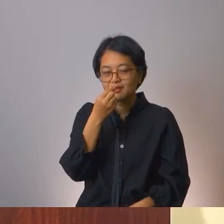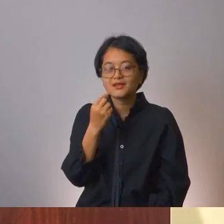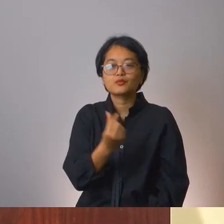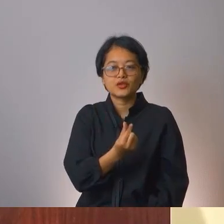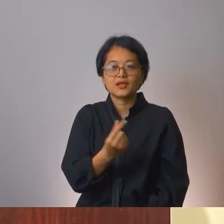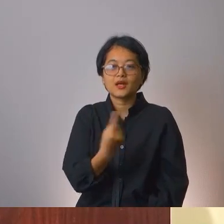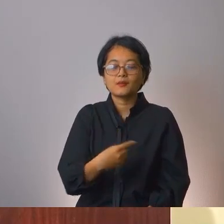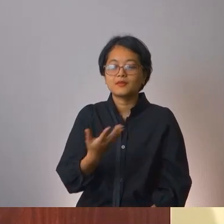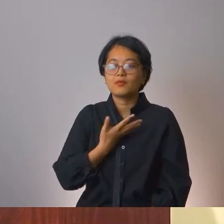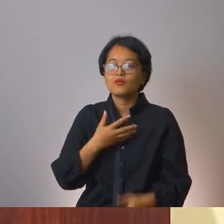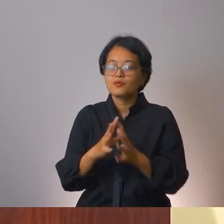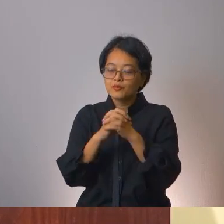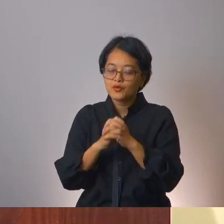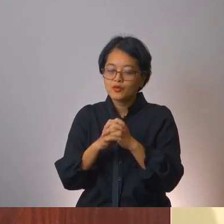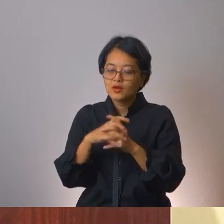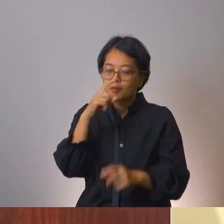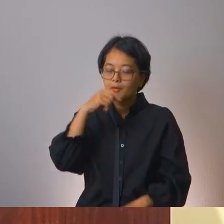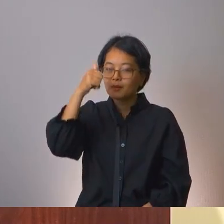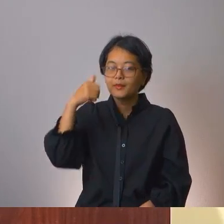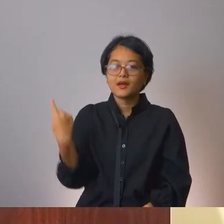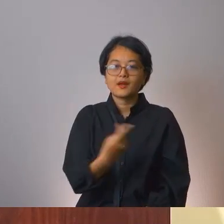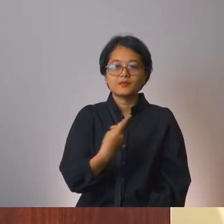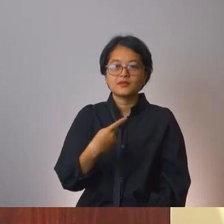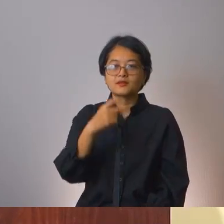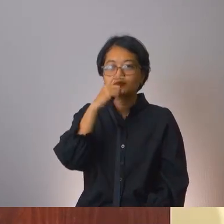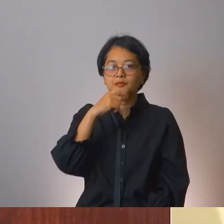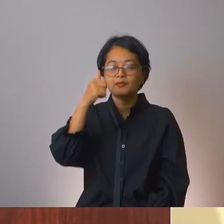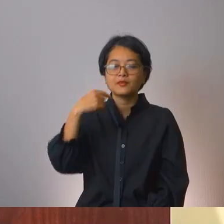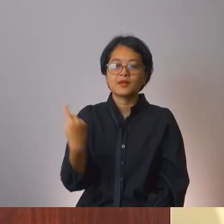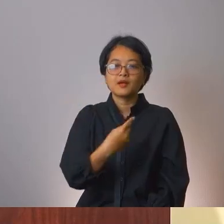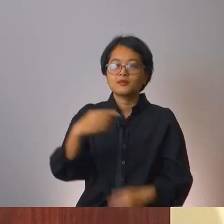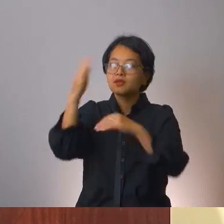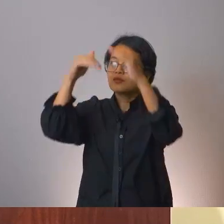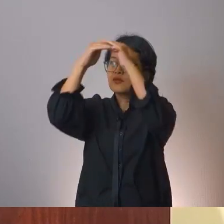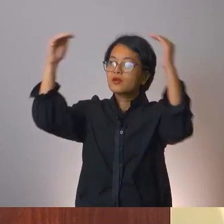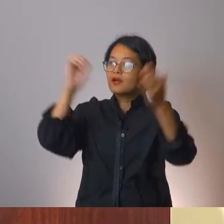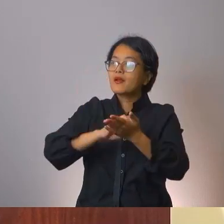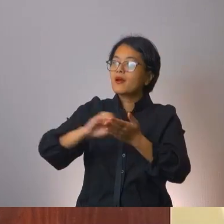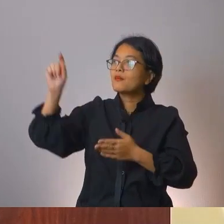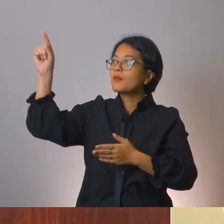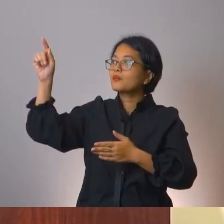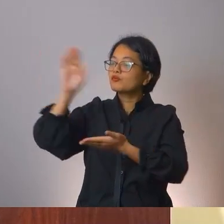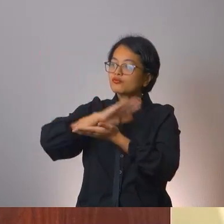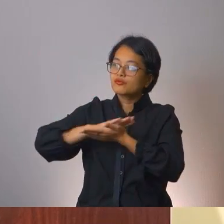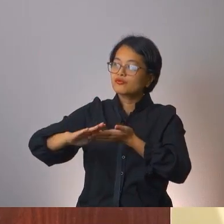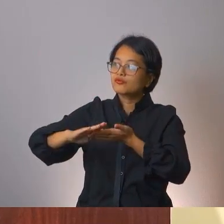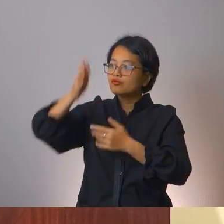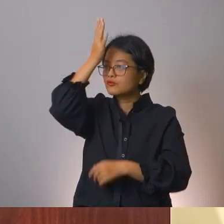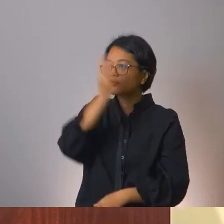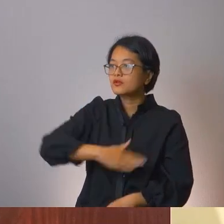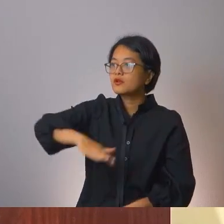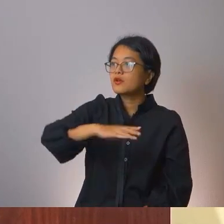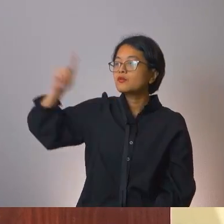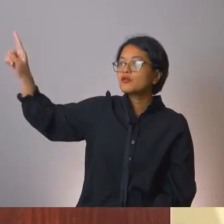kami. Bapa kami yang di sorga, dikuduskanlah nama-Mu, datanglah kerajaan-Mu, jadilah kehendak-Mu